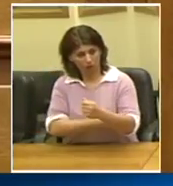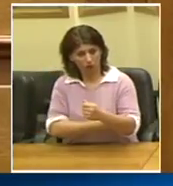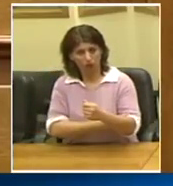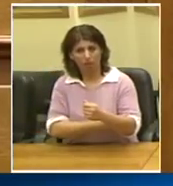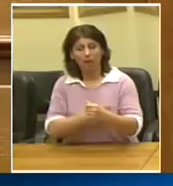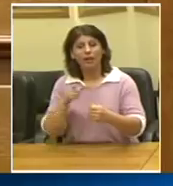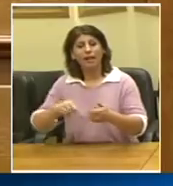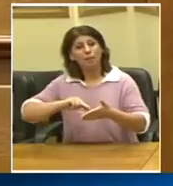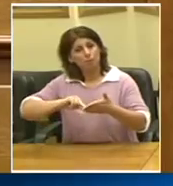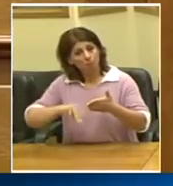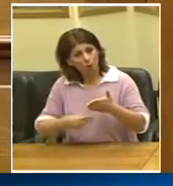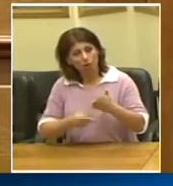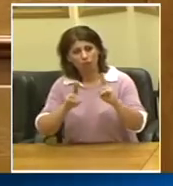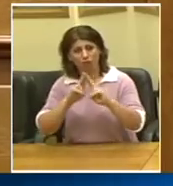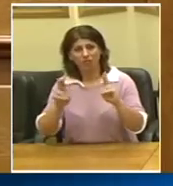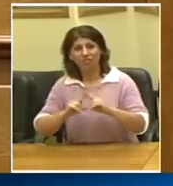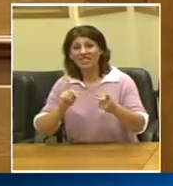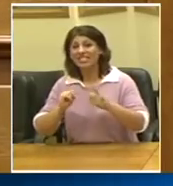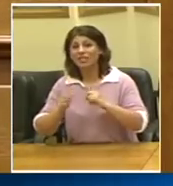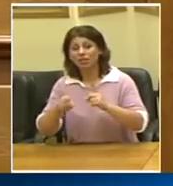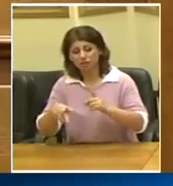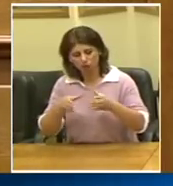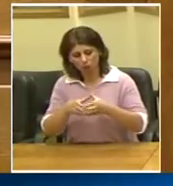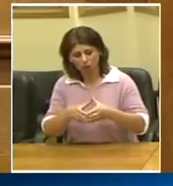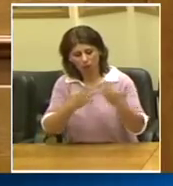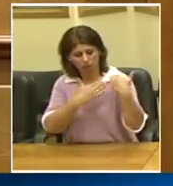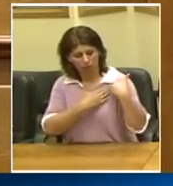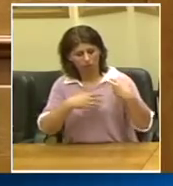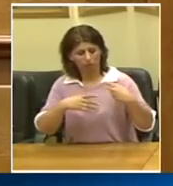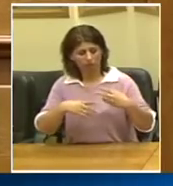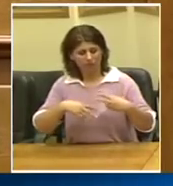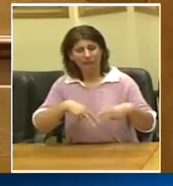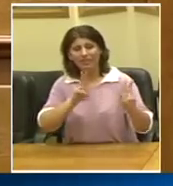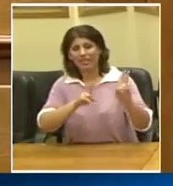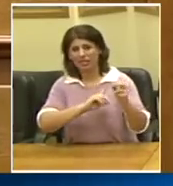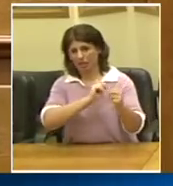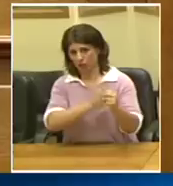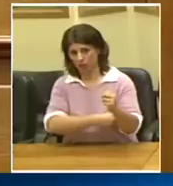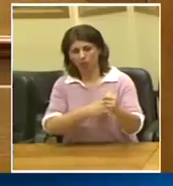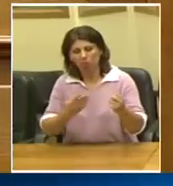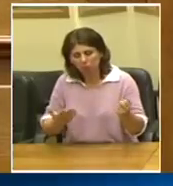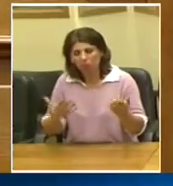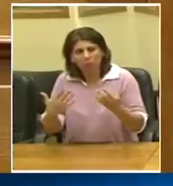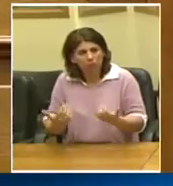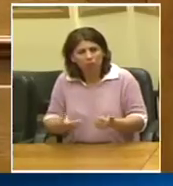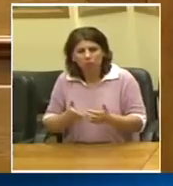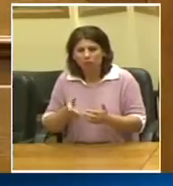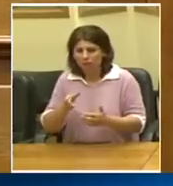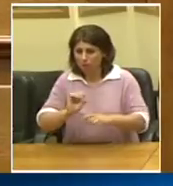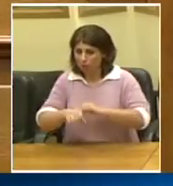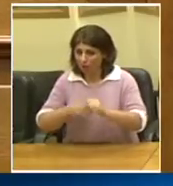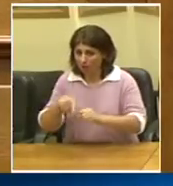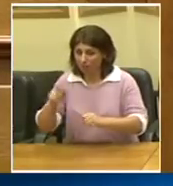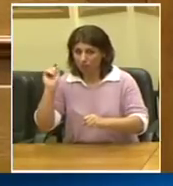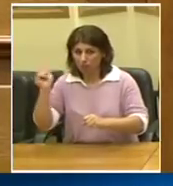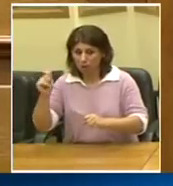να υπογράφουν διεθνείς συνθήκες. Είναι κομμάτι της εκτελεστικής τους εξουσίας αυτό. Επομένως, το γεγονός ότι πήγατε να μετατρέψετε μία